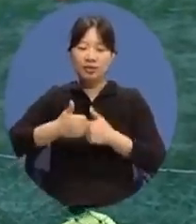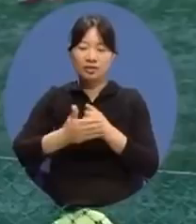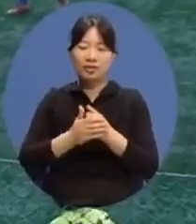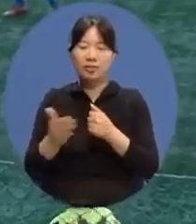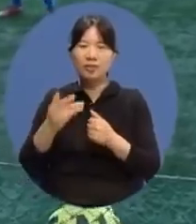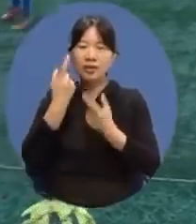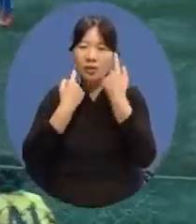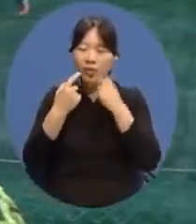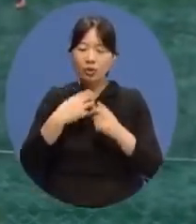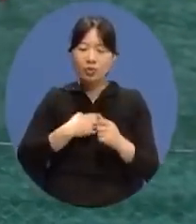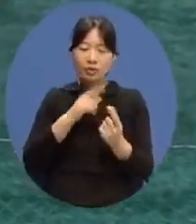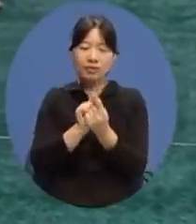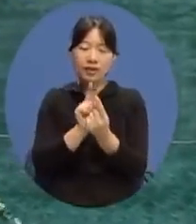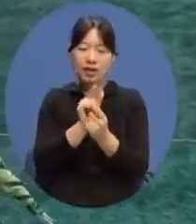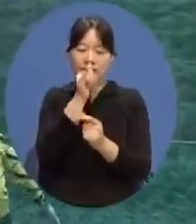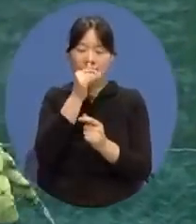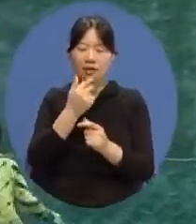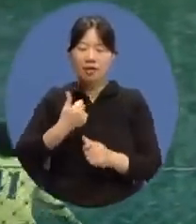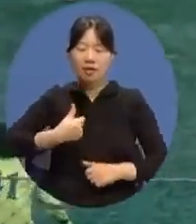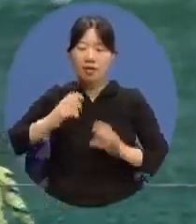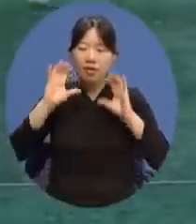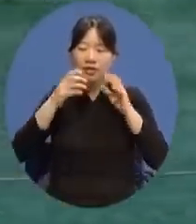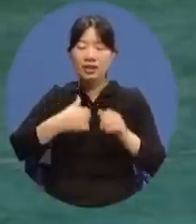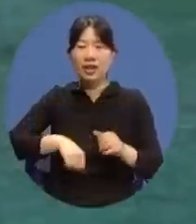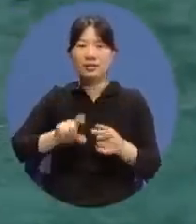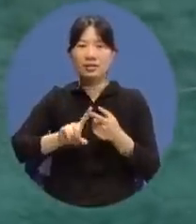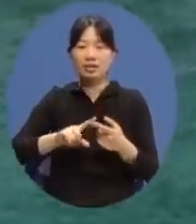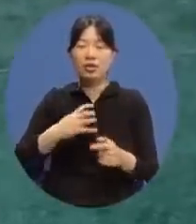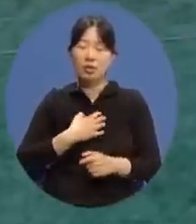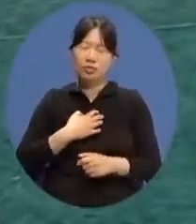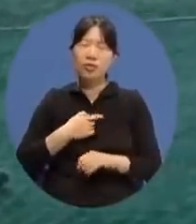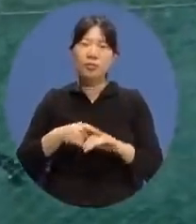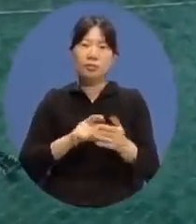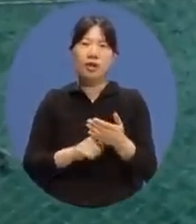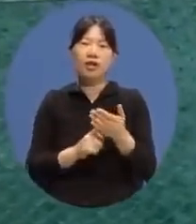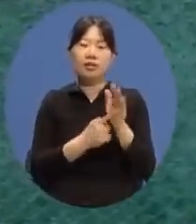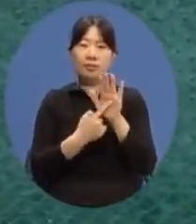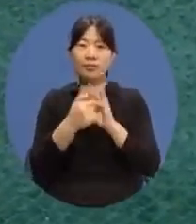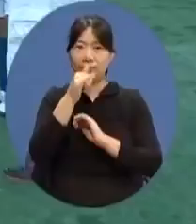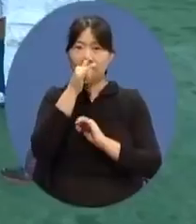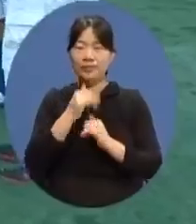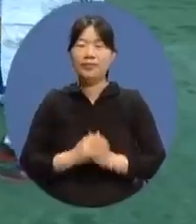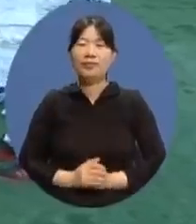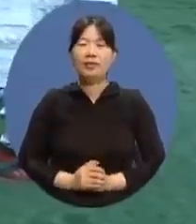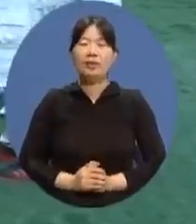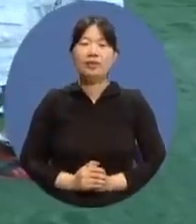부상 위험에 노출된 어린아들이 걱정스러운 마음도 드는데요.